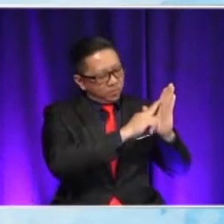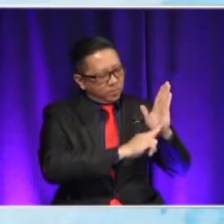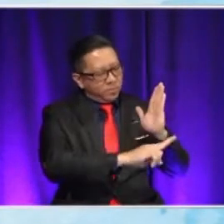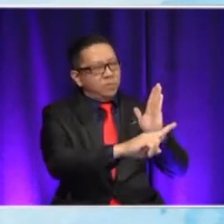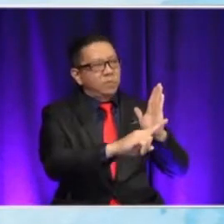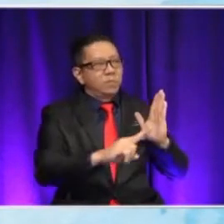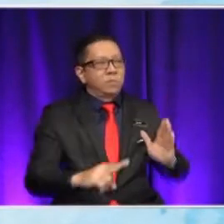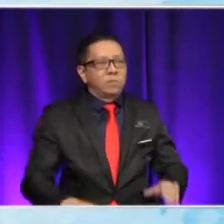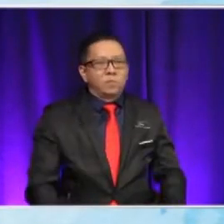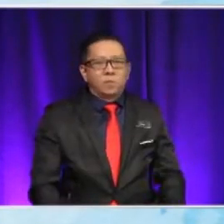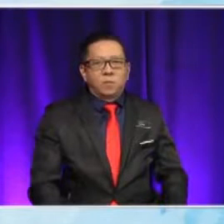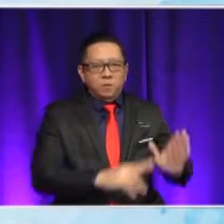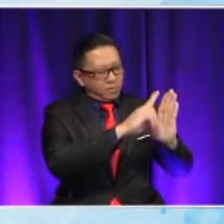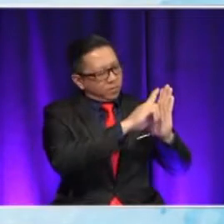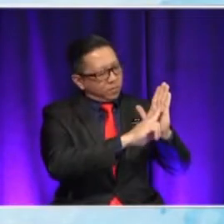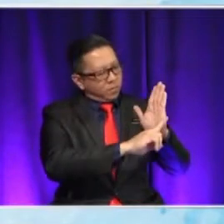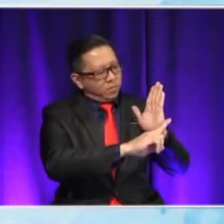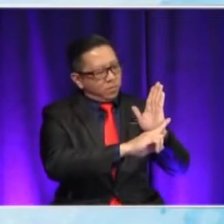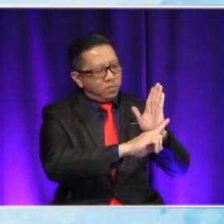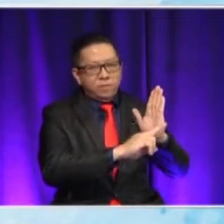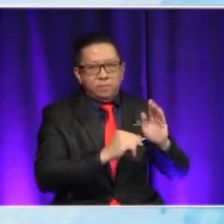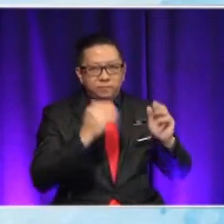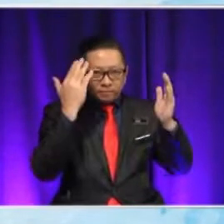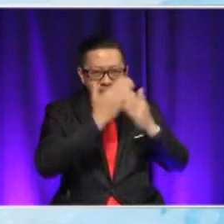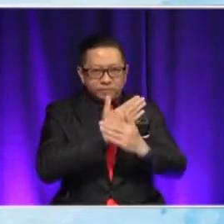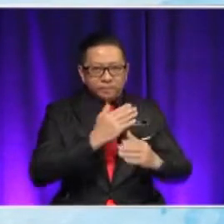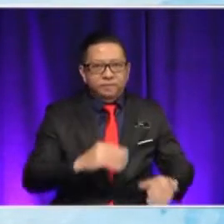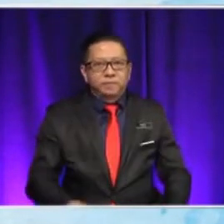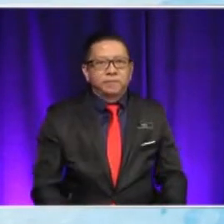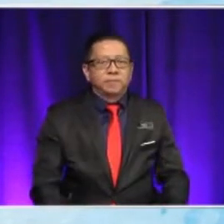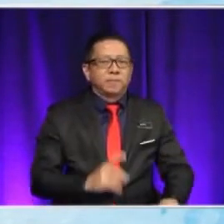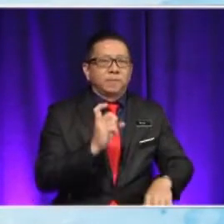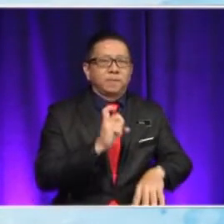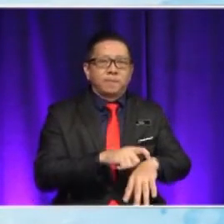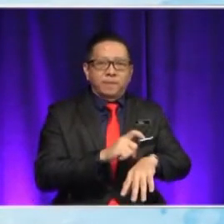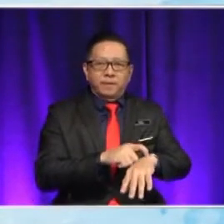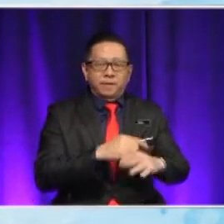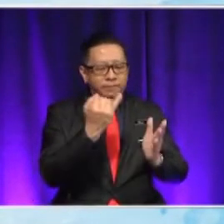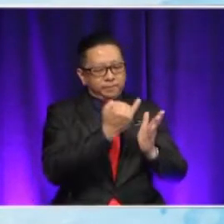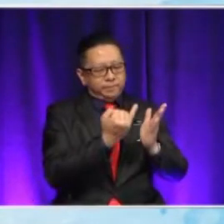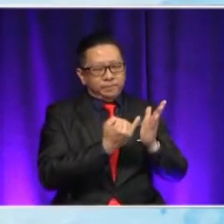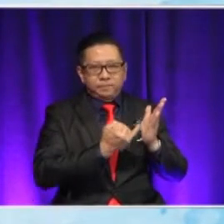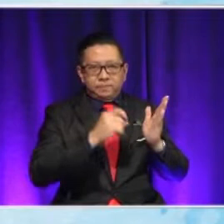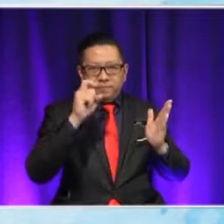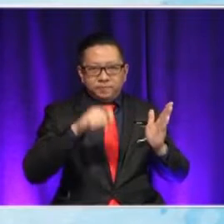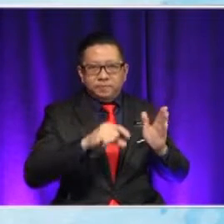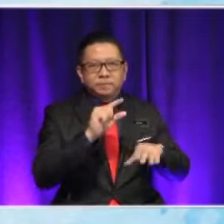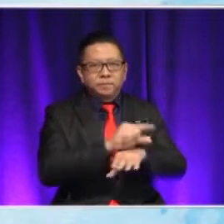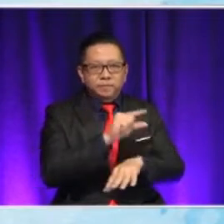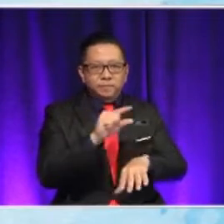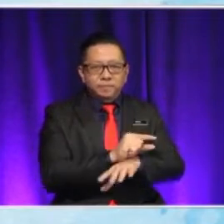Oke kita kalian kita memang perlu ambil masuk